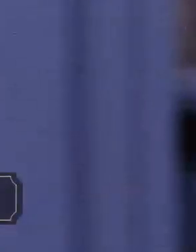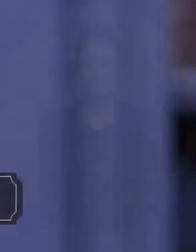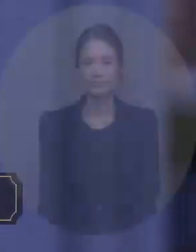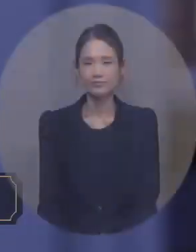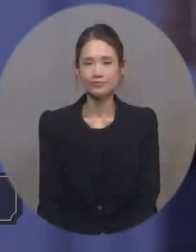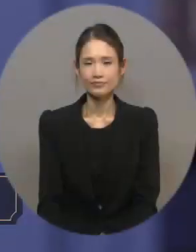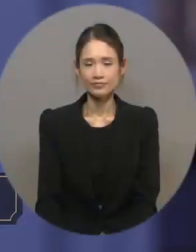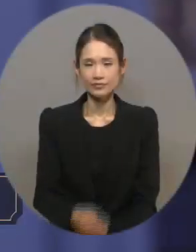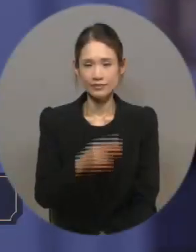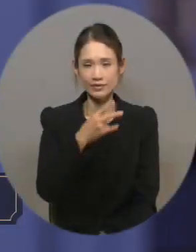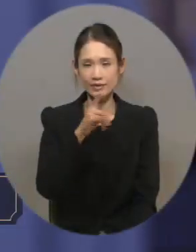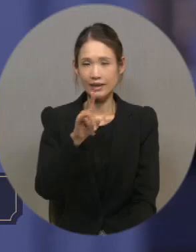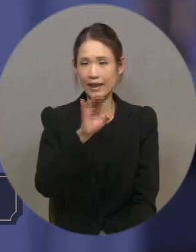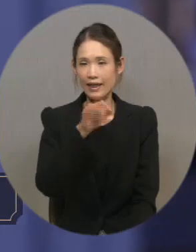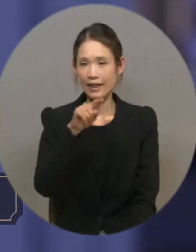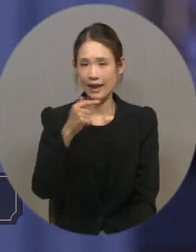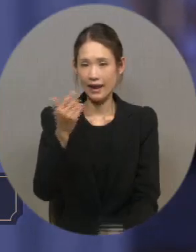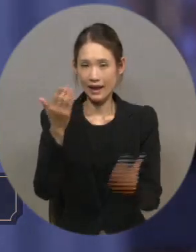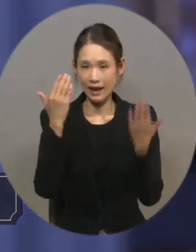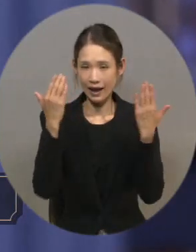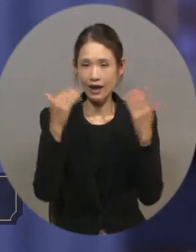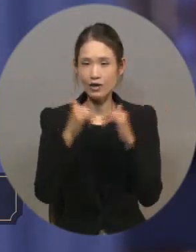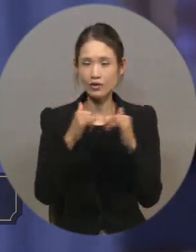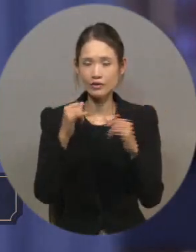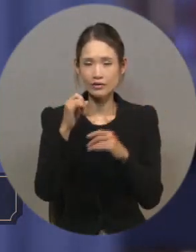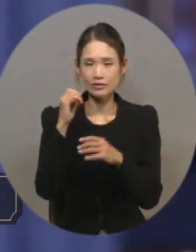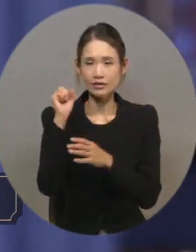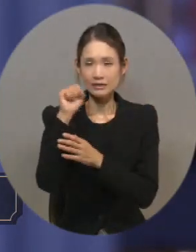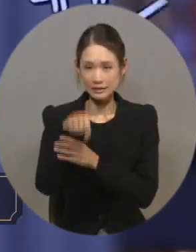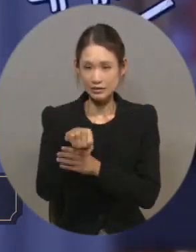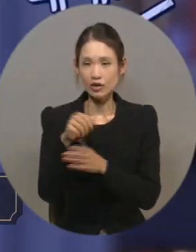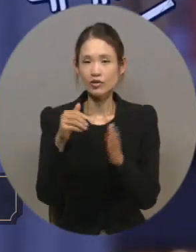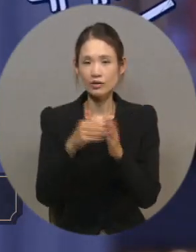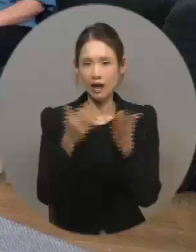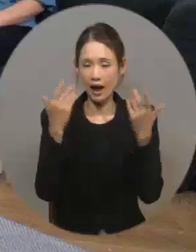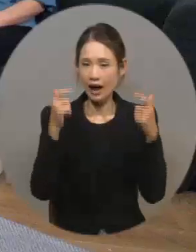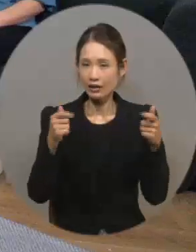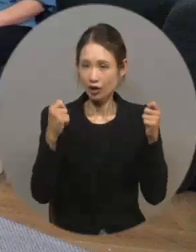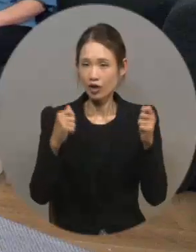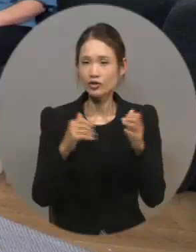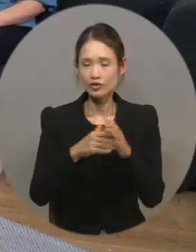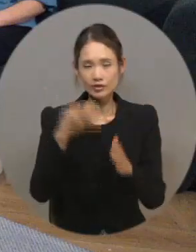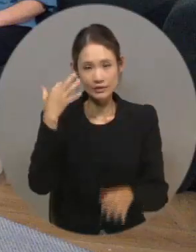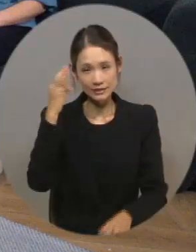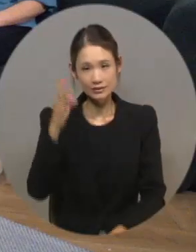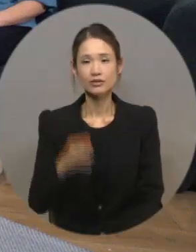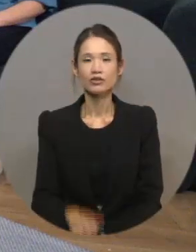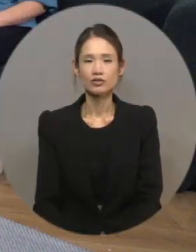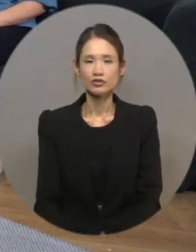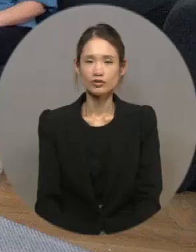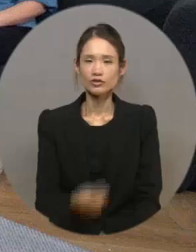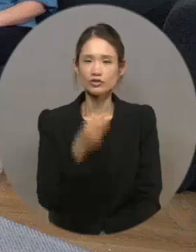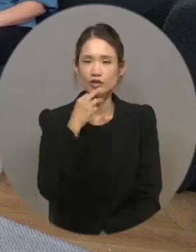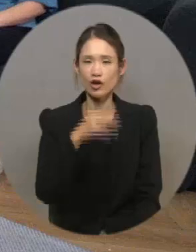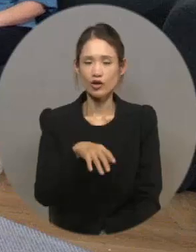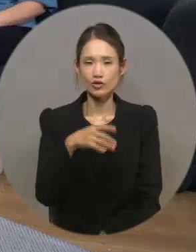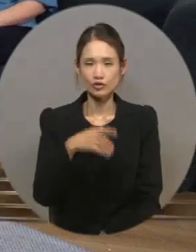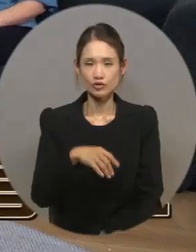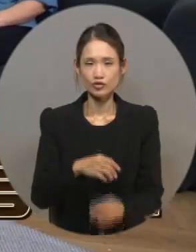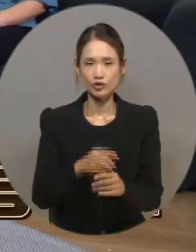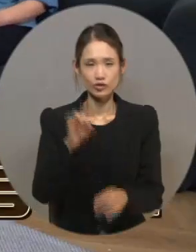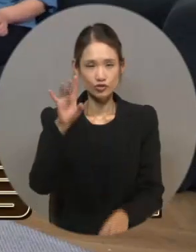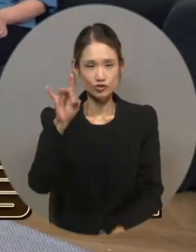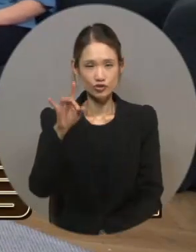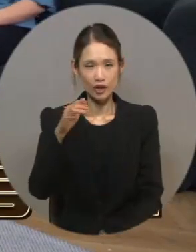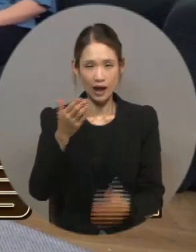여기가 대안학교잖아요. 이제 네. 인가를 받았는데 네. 그러면은 뭐 학력 인정이 되는 건가요? 네. 서울에서 유일하게 이제 학력 인정을 받은